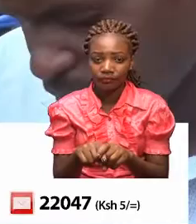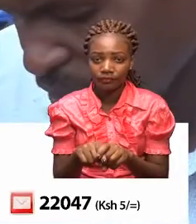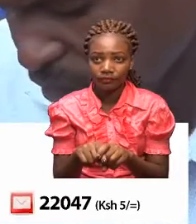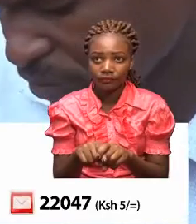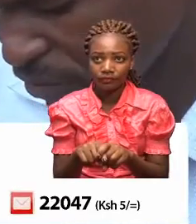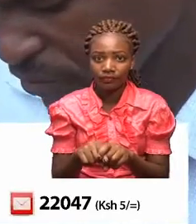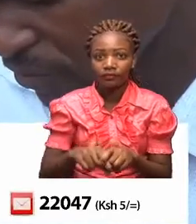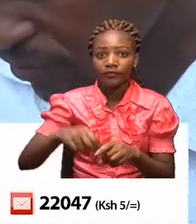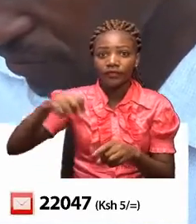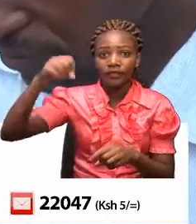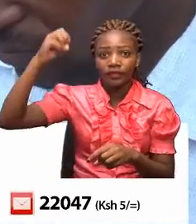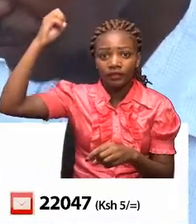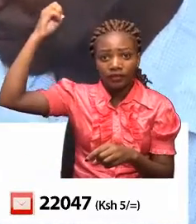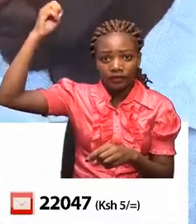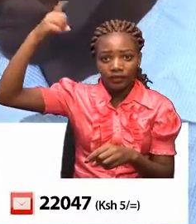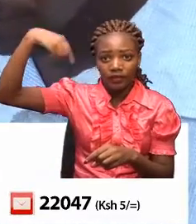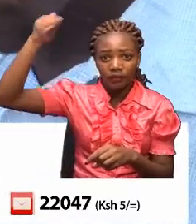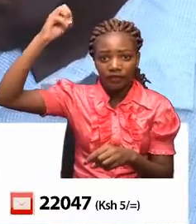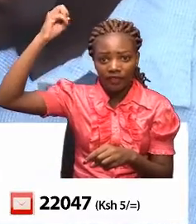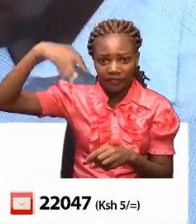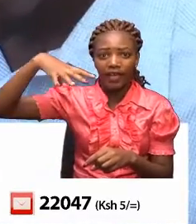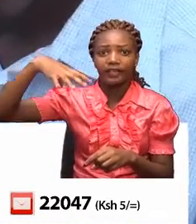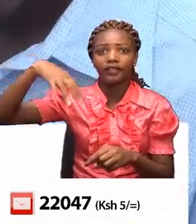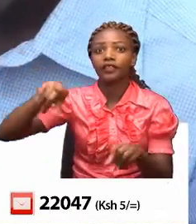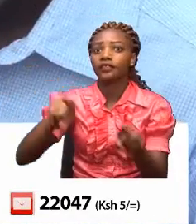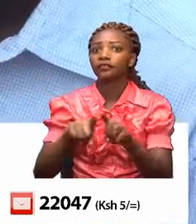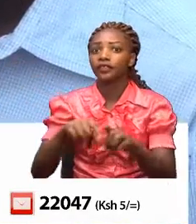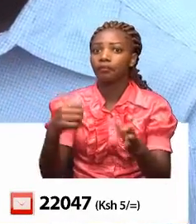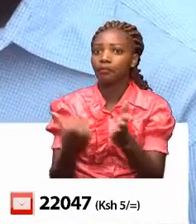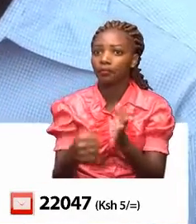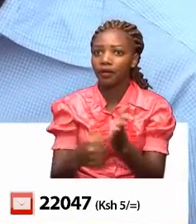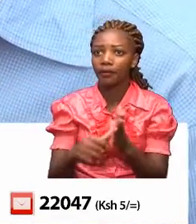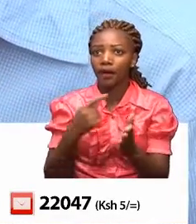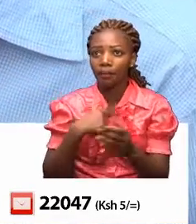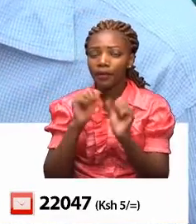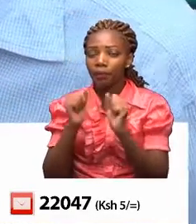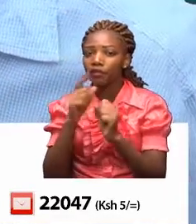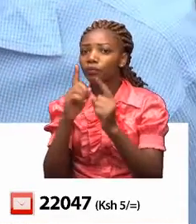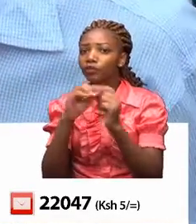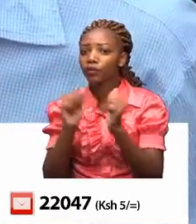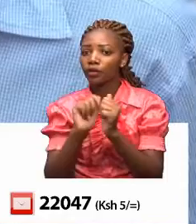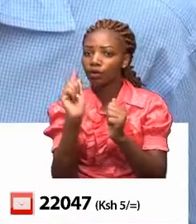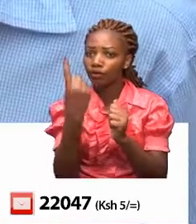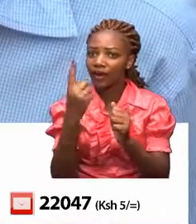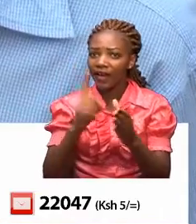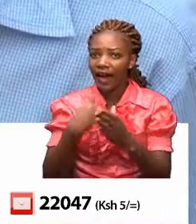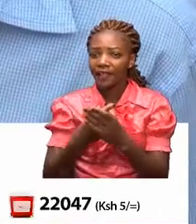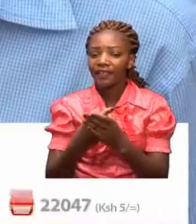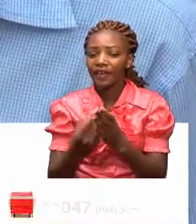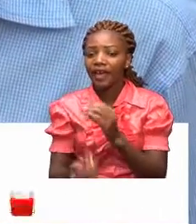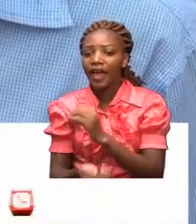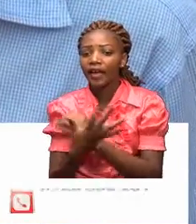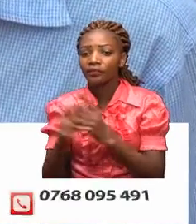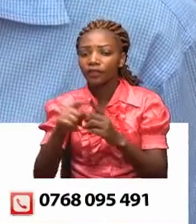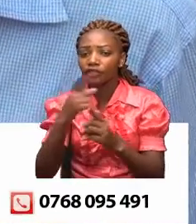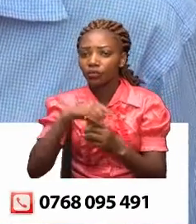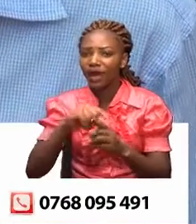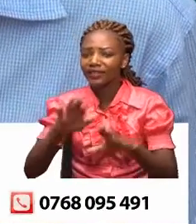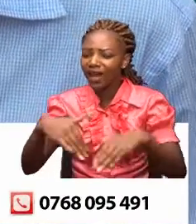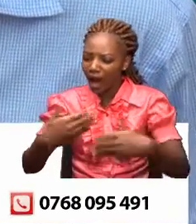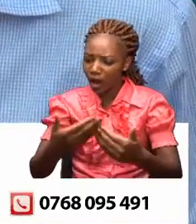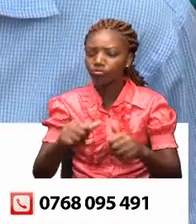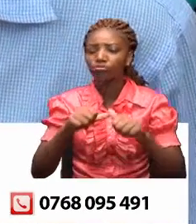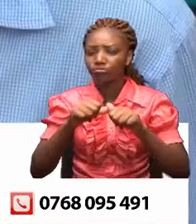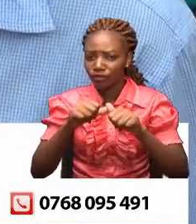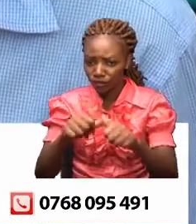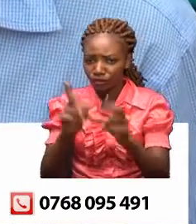jua pia wao hupata hiyo shida. Na nitaongea labda na mmoja wao aweze kujitambulisha na aweze kutueleza ni vipi wanaendesha kazi